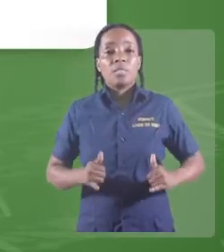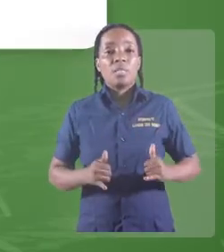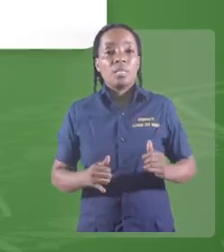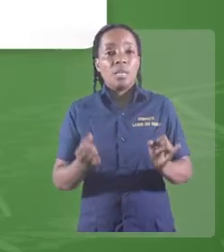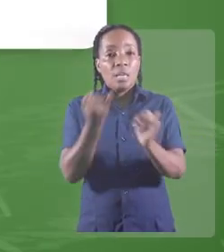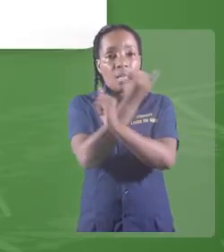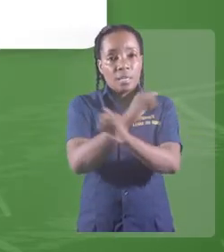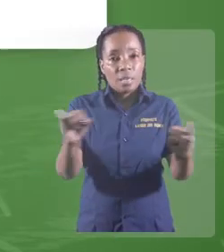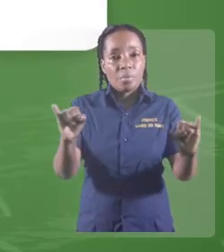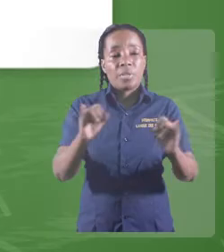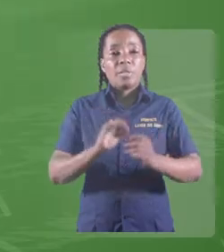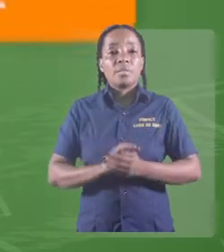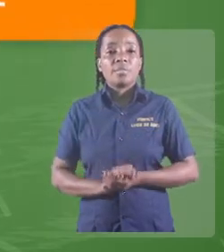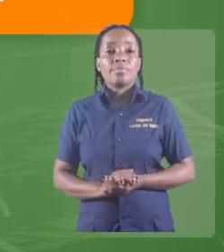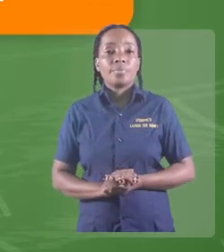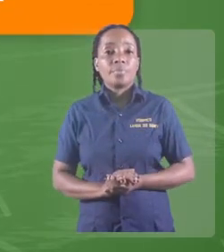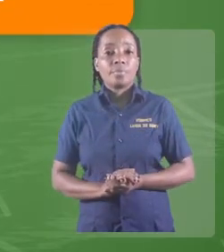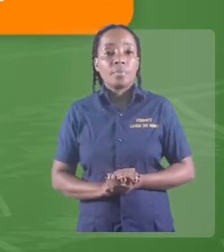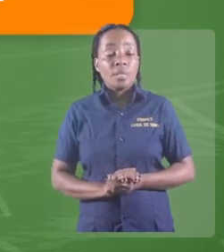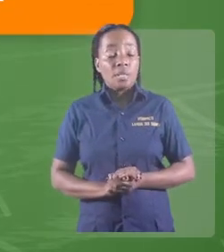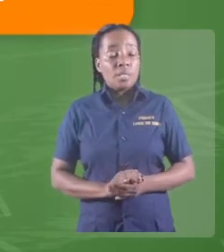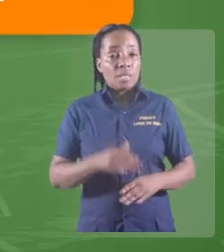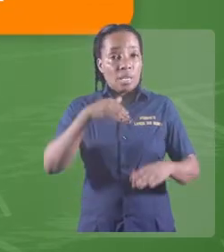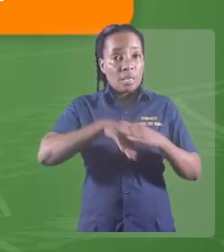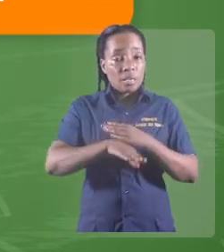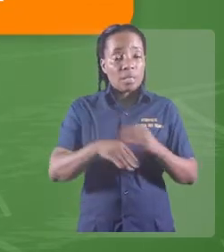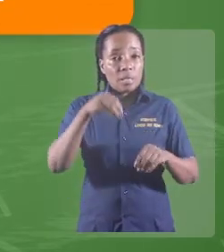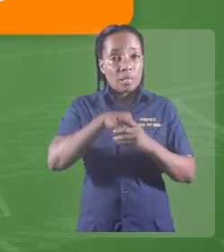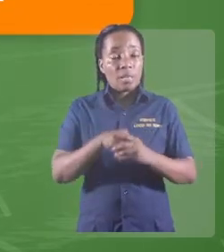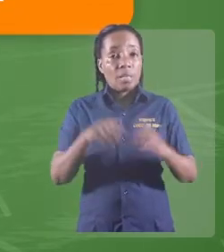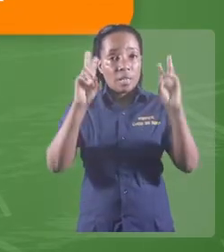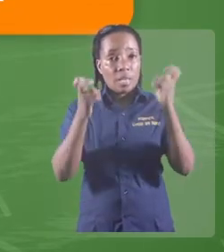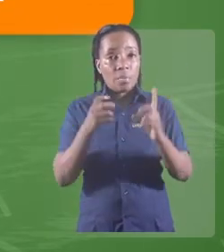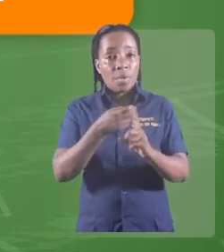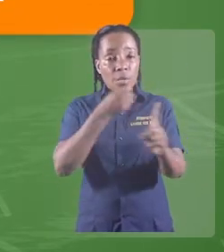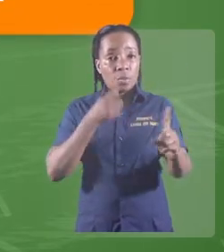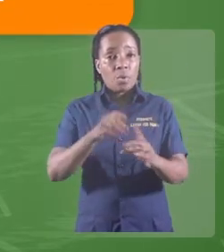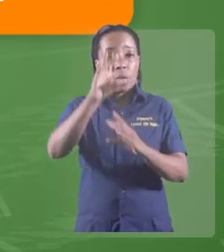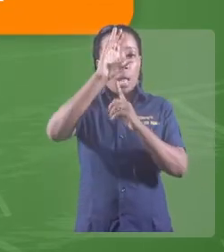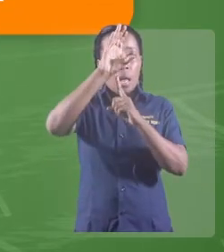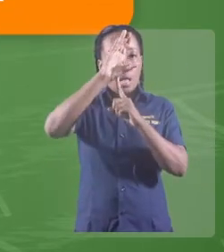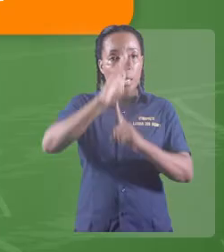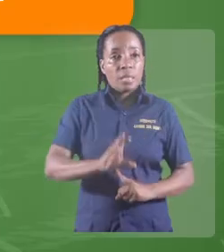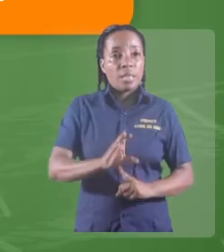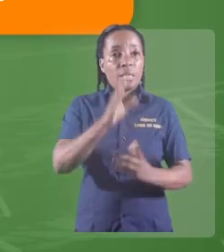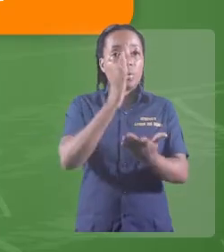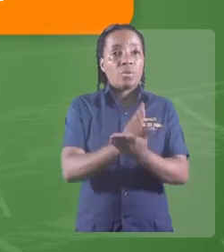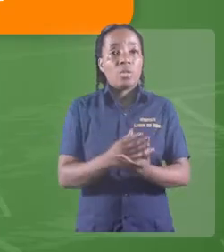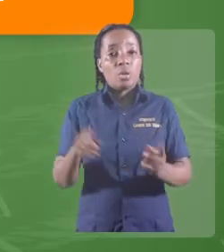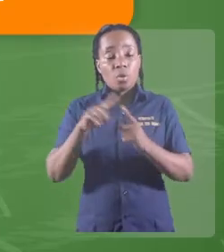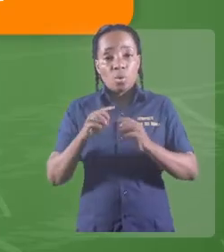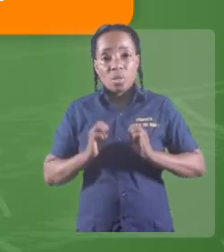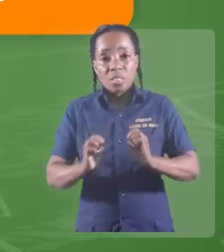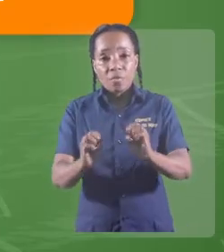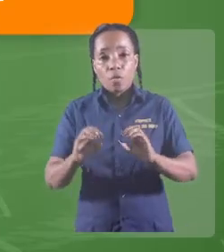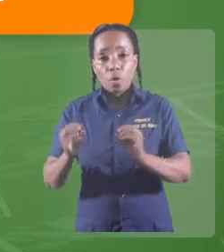l'indépendance ». Elle s'inscrit dans le thème suivant, de la décolonisation aux efforts